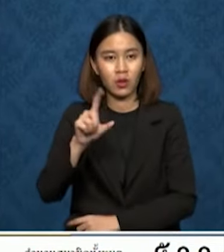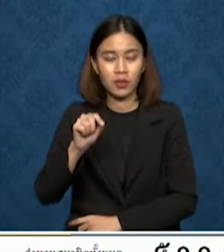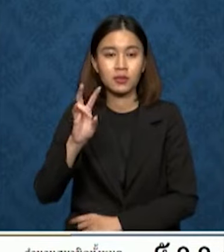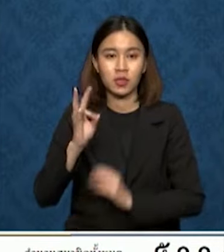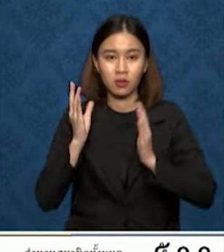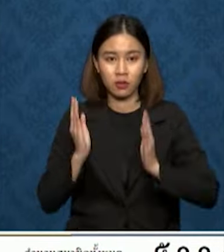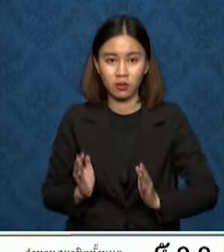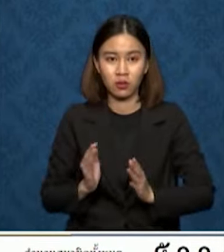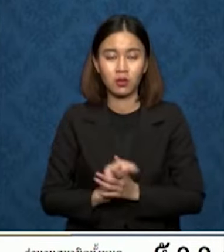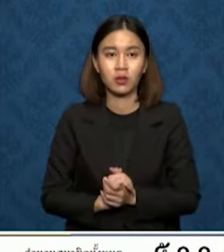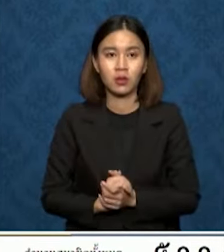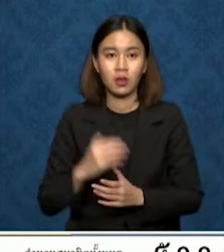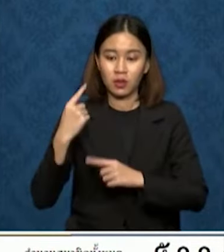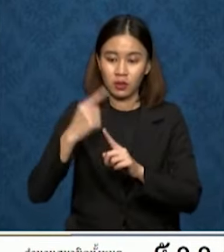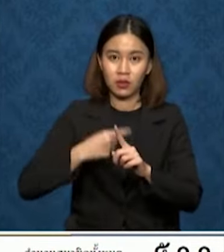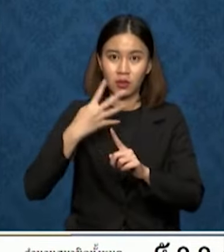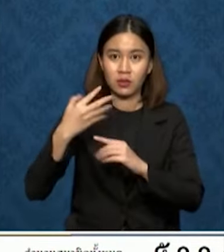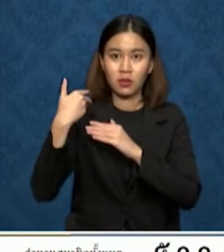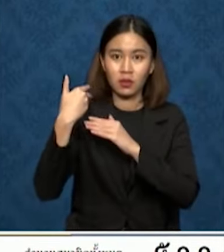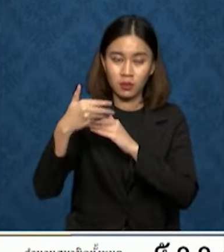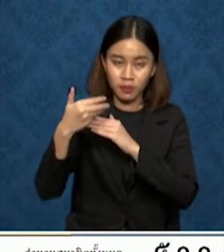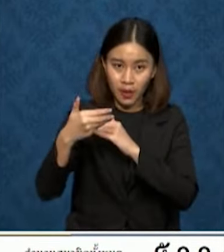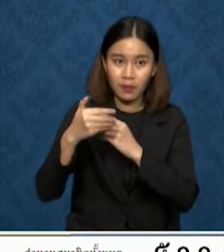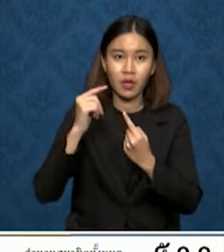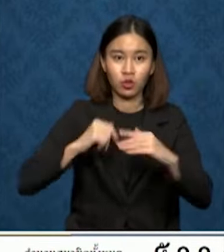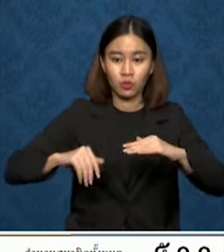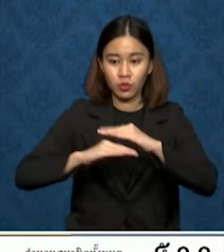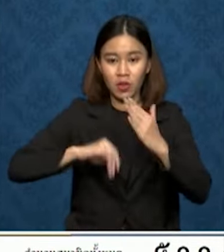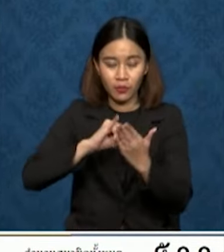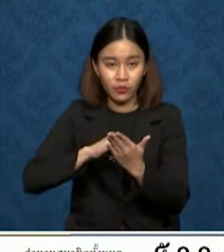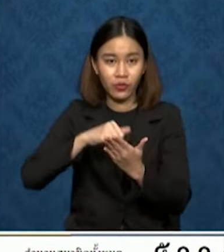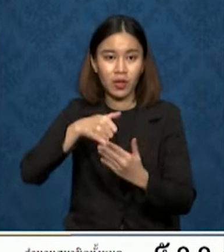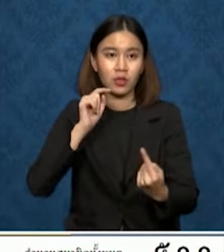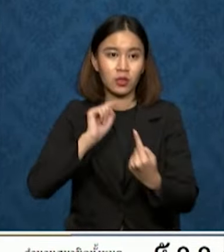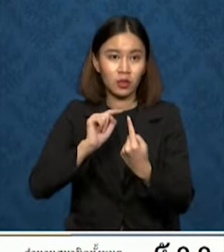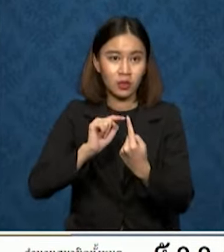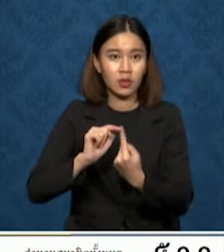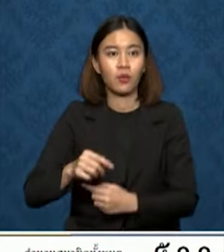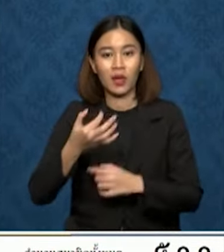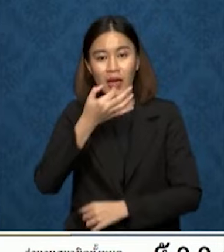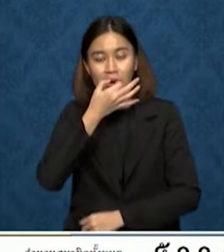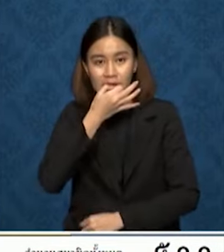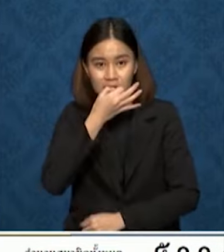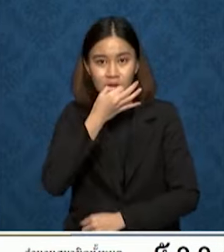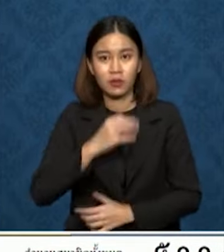27 คนผ่านไป 4 เดือนครัผ่านไป 9 ฐานการมำบัติเรื่ขปัญญา เรื่อาชีพ